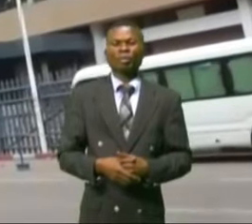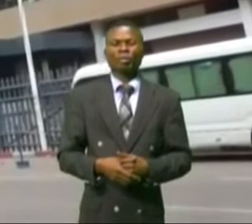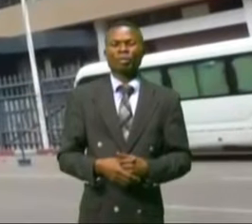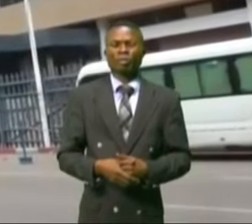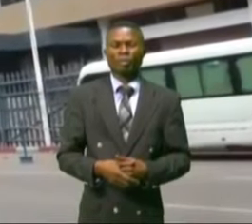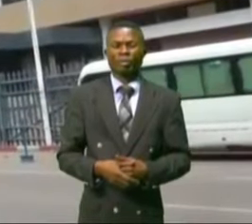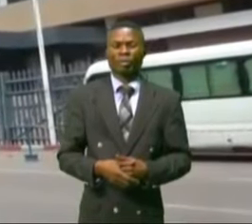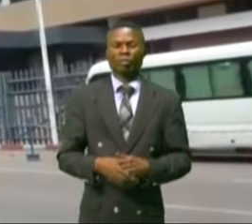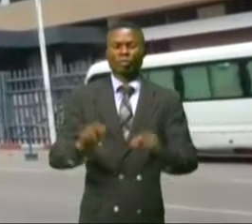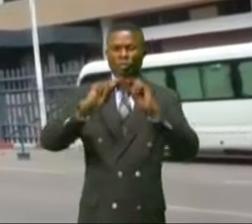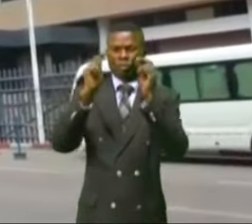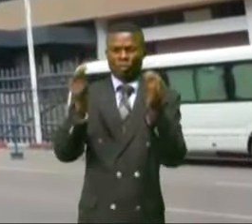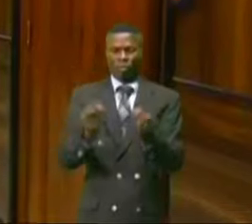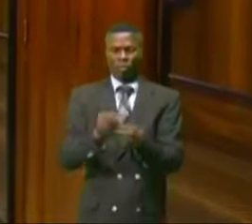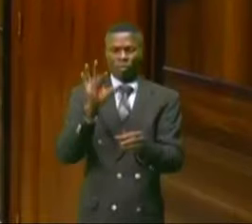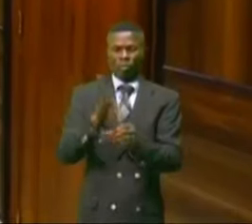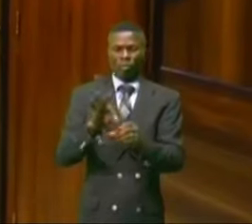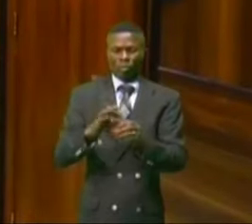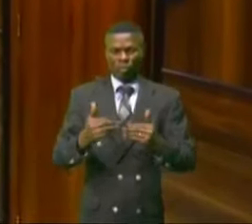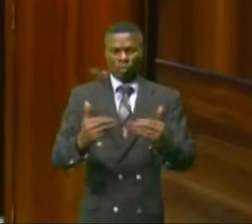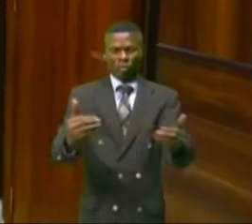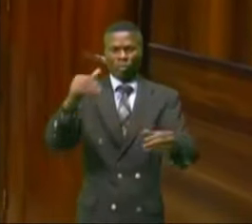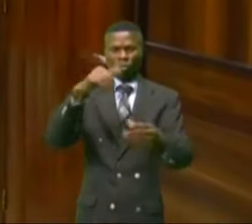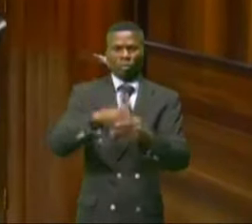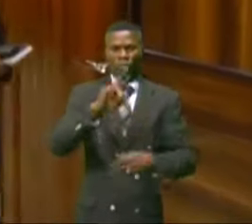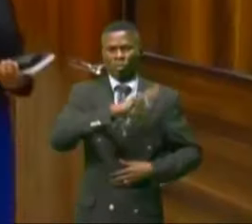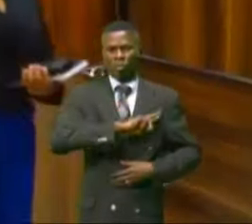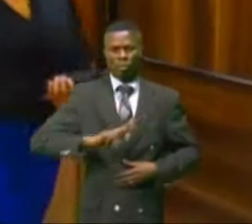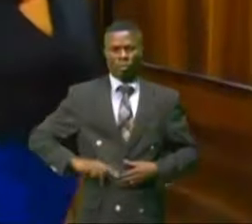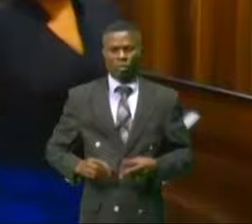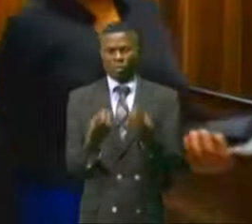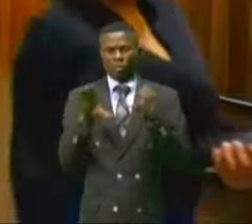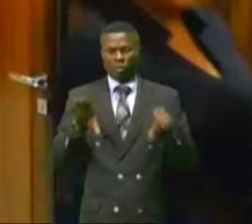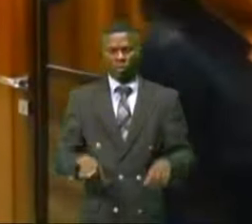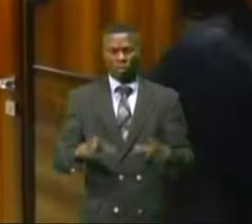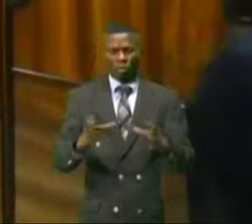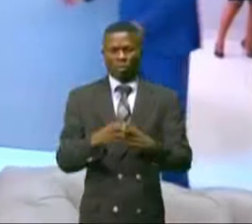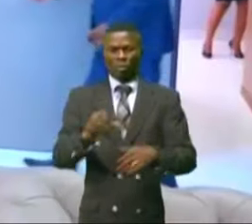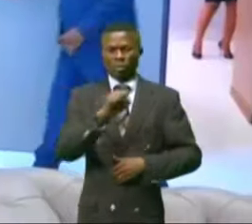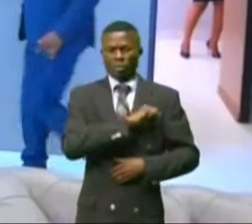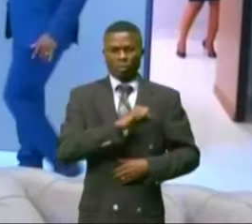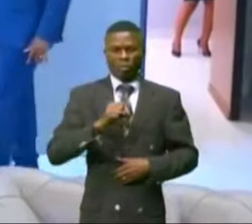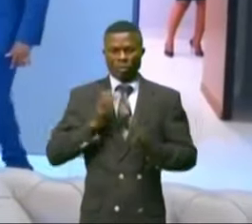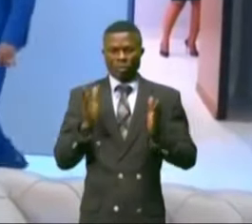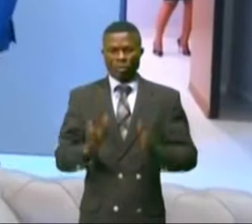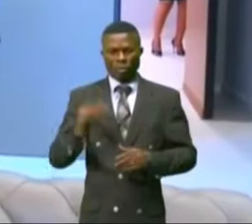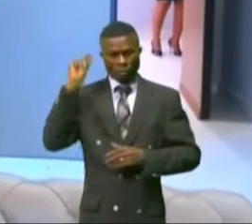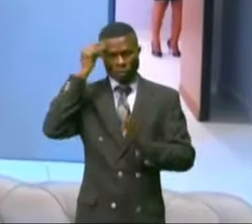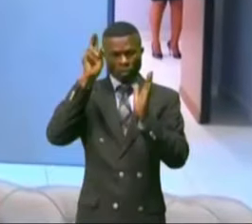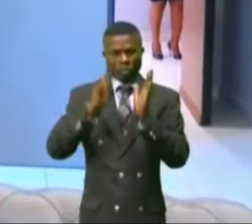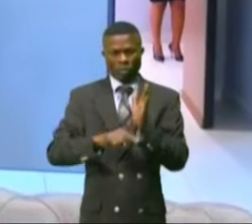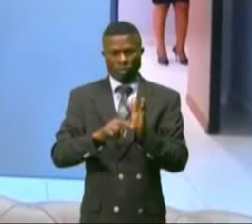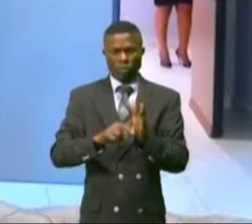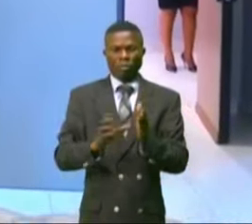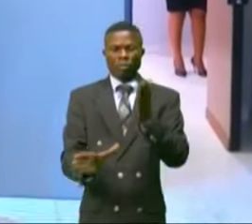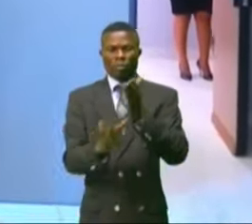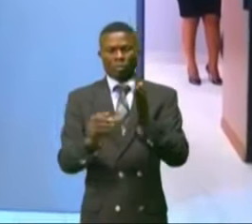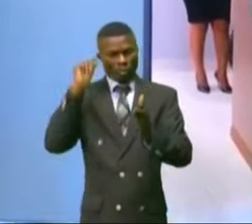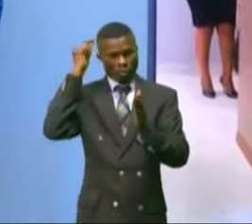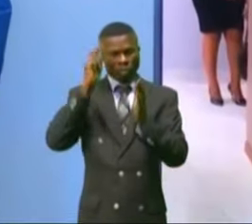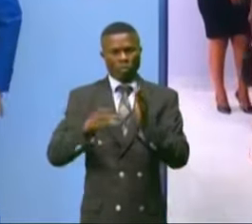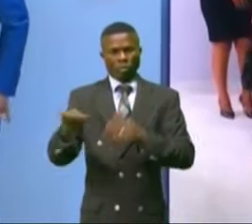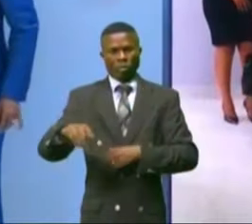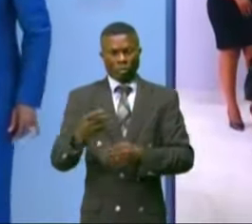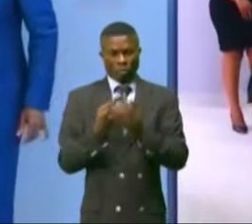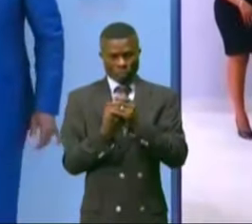La série d'élections se poursuit en République démocratique du Congo avec les sénatoriales, les gouverneurs et vice-gouverneurs des provinces dans les